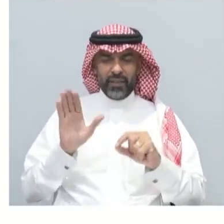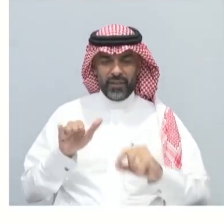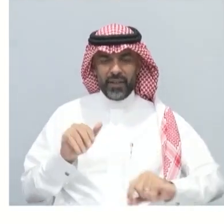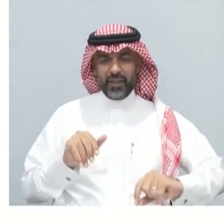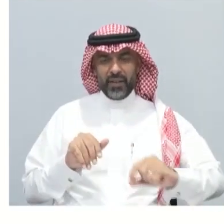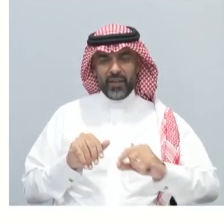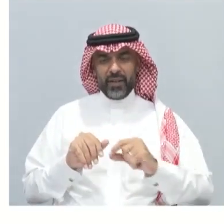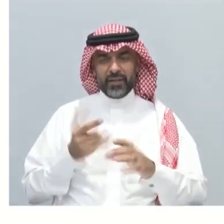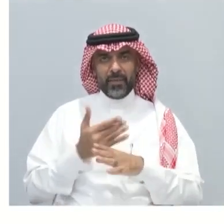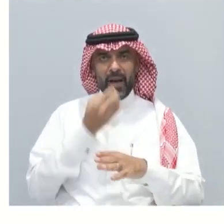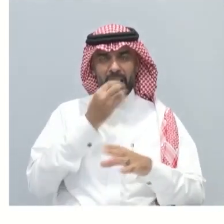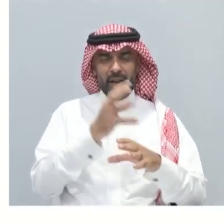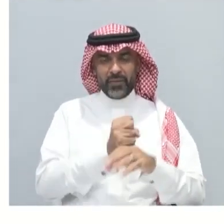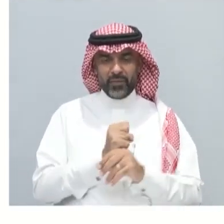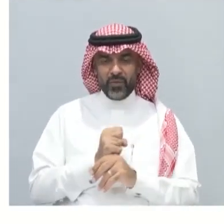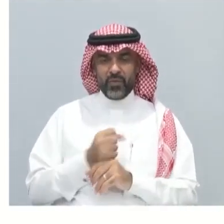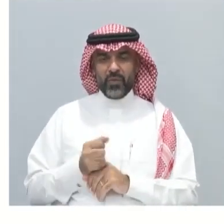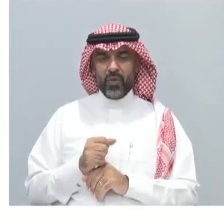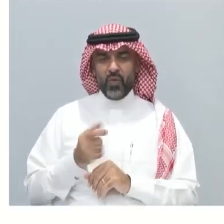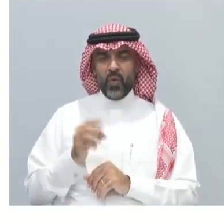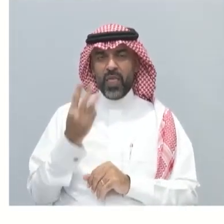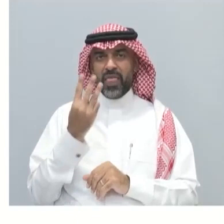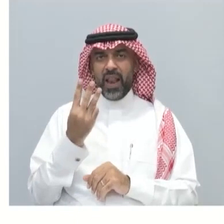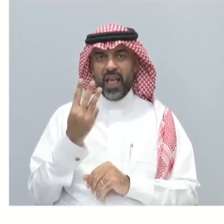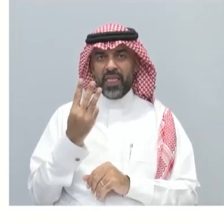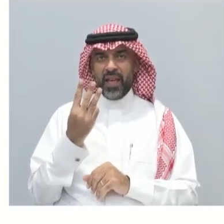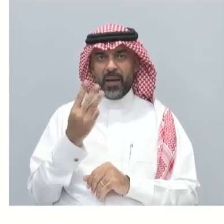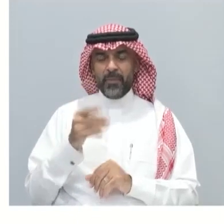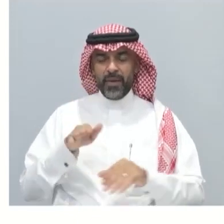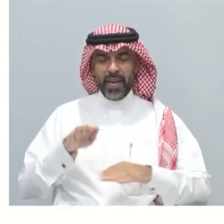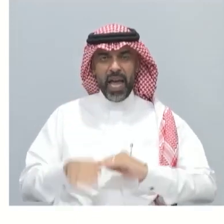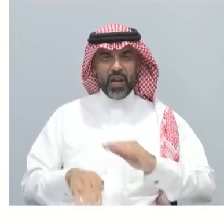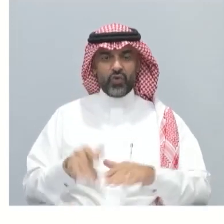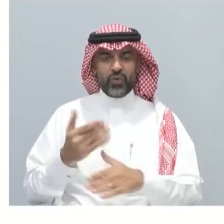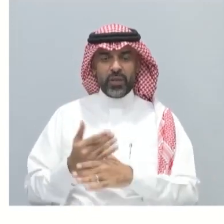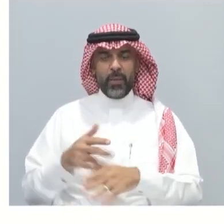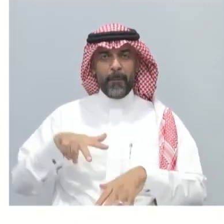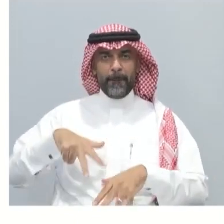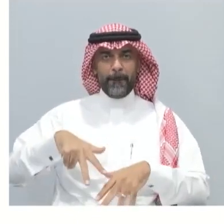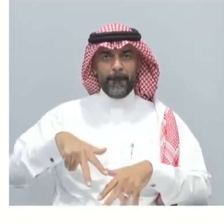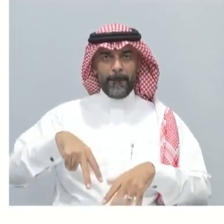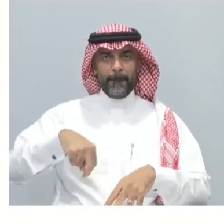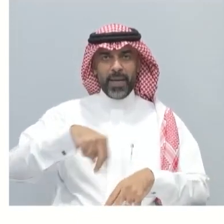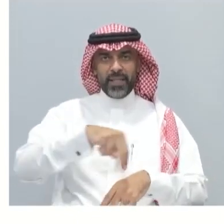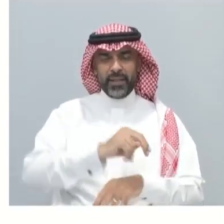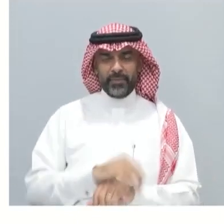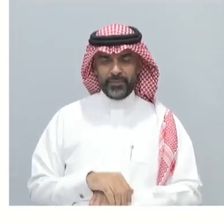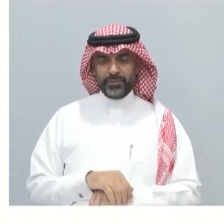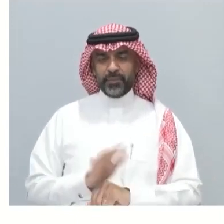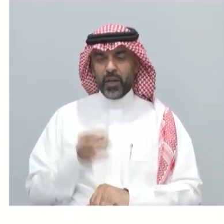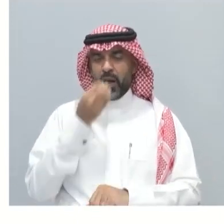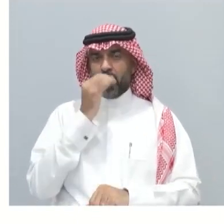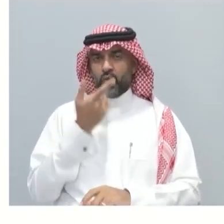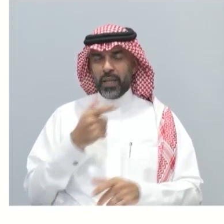فميه وثلاث ازواج الارجل للمشي ايضا يتغذى على الديدان